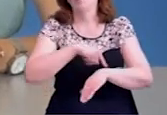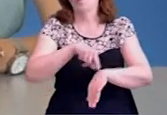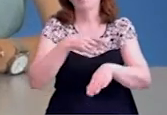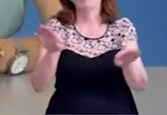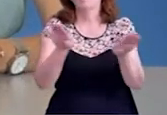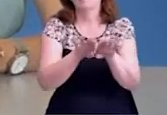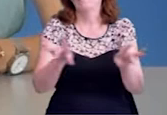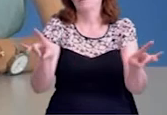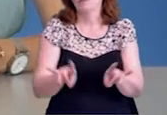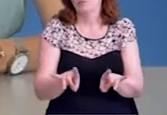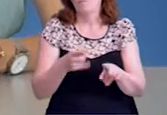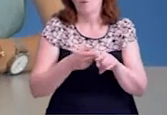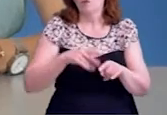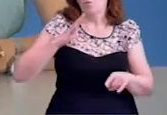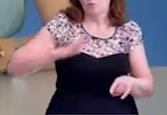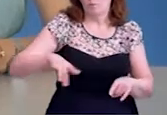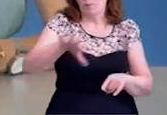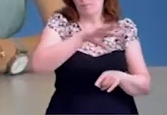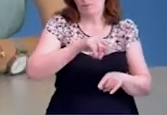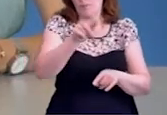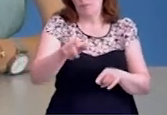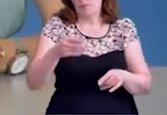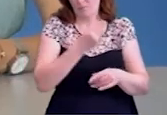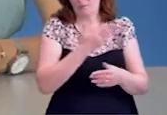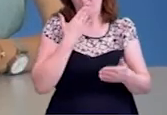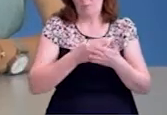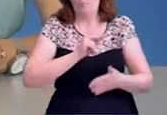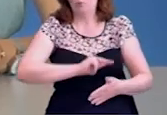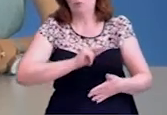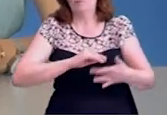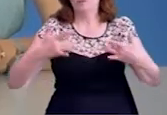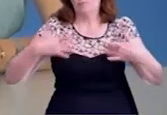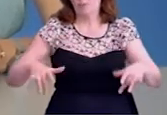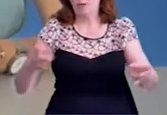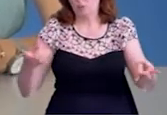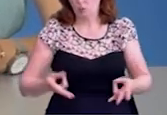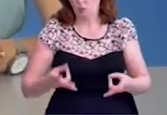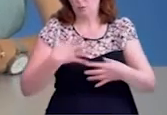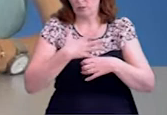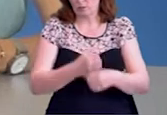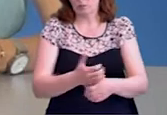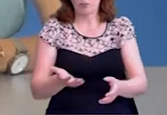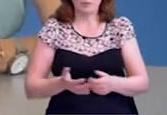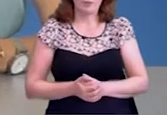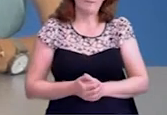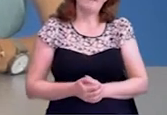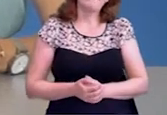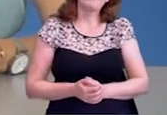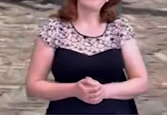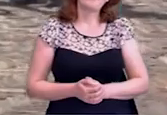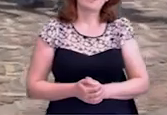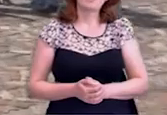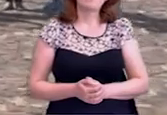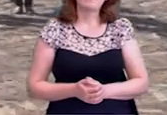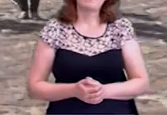Доводиться звільняти працівників та зменшувати зарплатню. В центрі міста зібралось близько 30 людей. Детальніше далі у сюжеті.